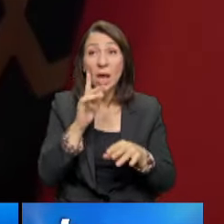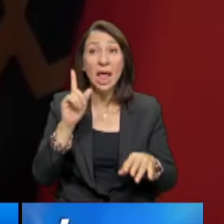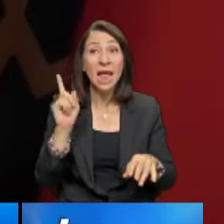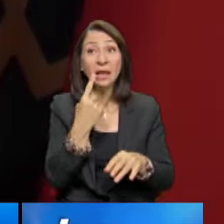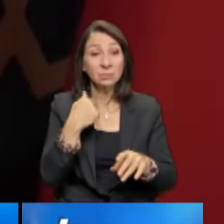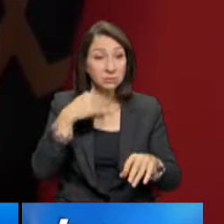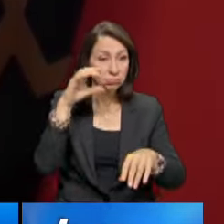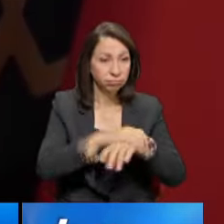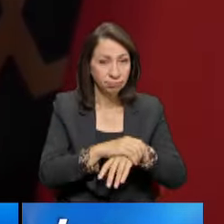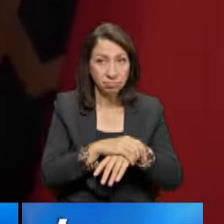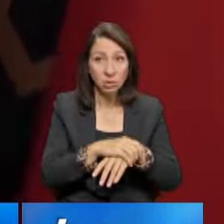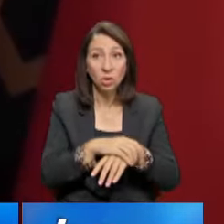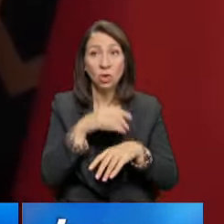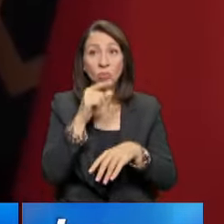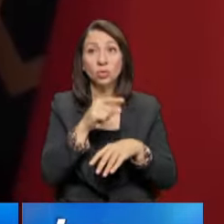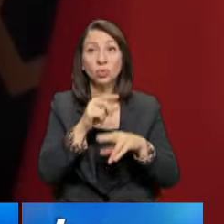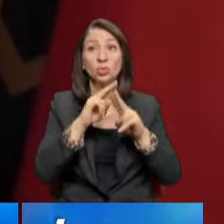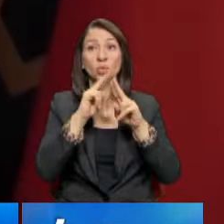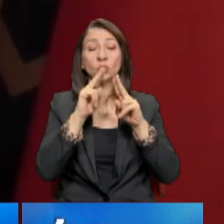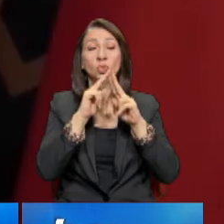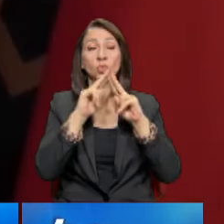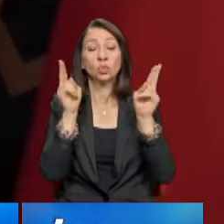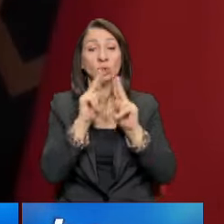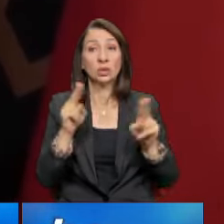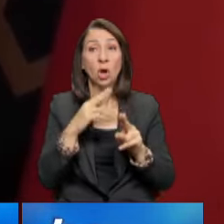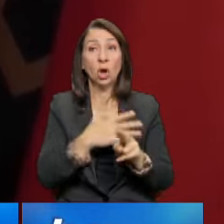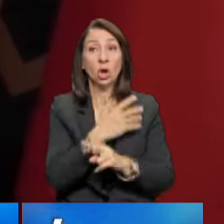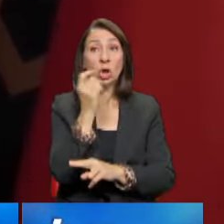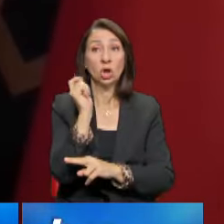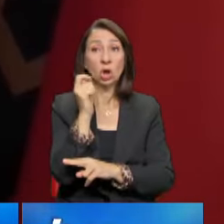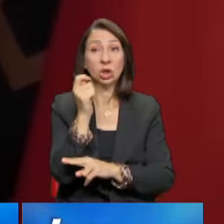biz tanımladık ve bunu uluslararası kongremizde